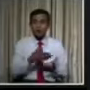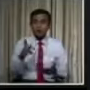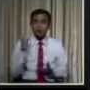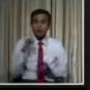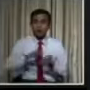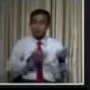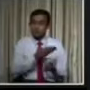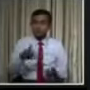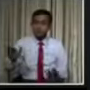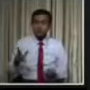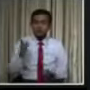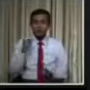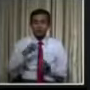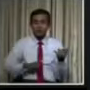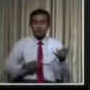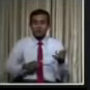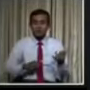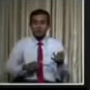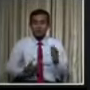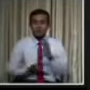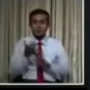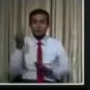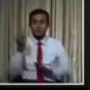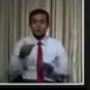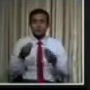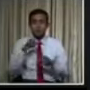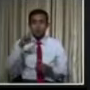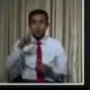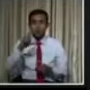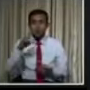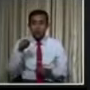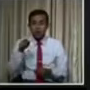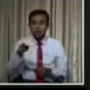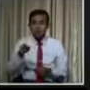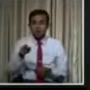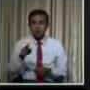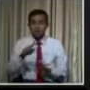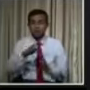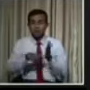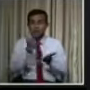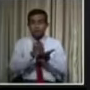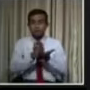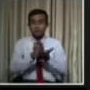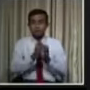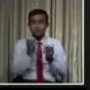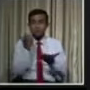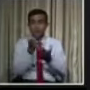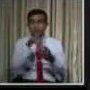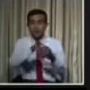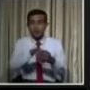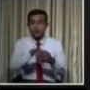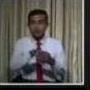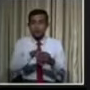ලේකම්තුමා ඒක තමයි ආරක්ෂක ලේකම්තුමාටම තරහා වුණේ ඒකෙන් ලැබෙන කොමිස් තමයි අර ලංකා බැංකුවේ ලොකරකේ තිබ්බේ ඉතින්